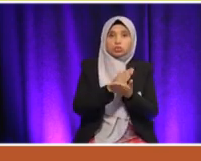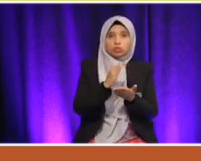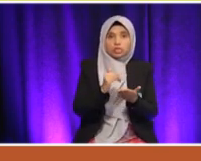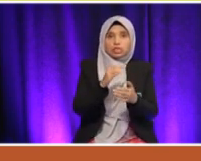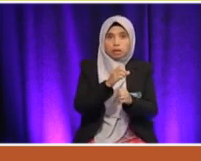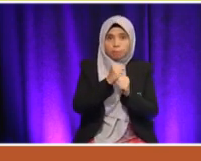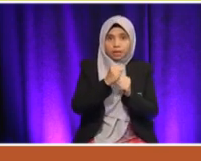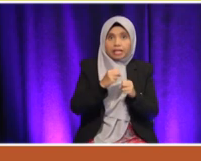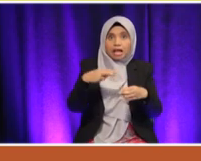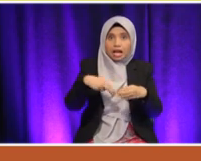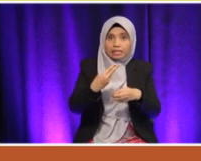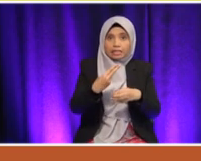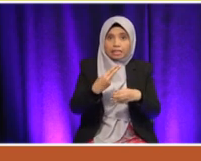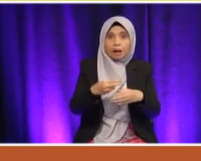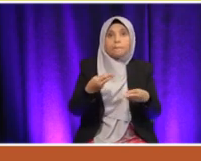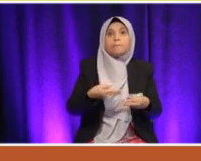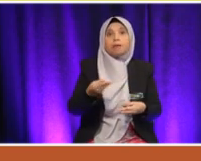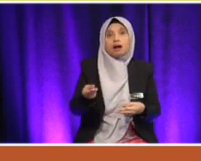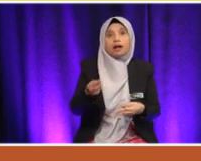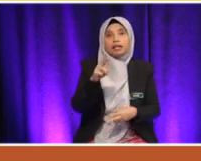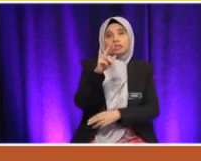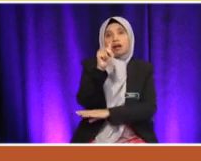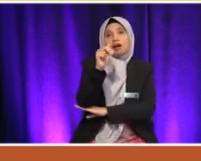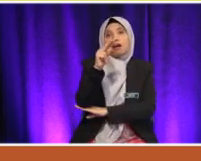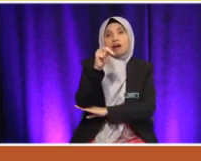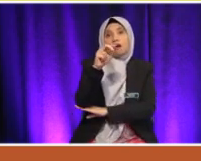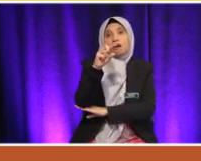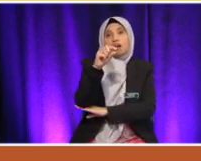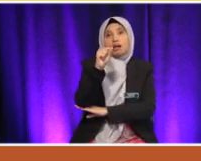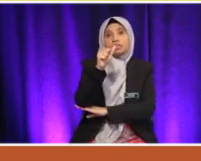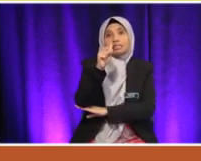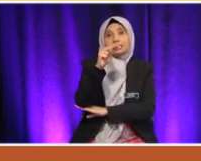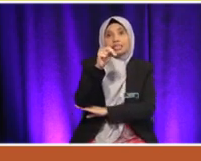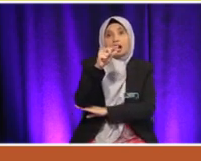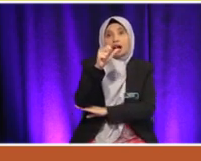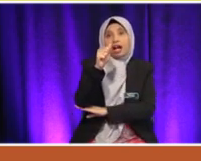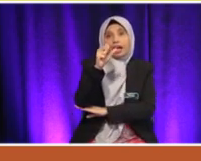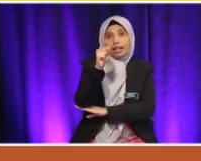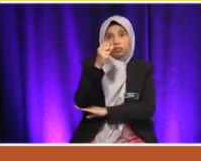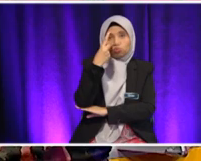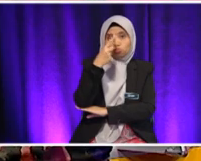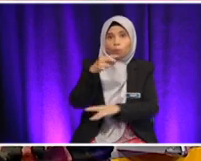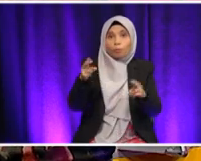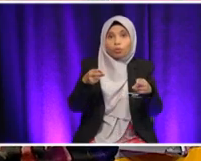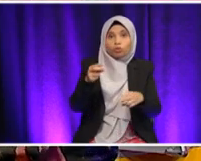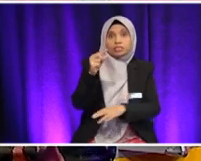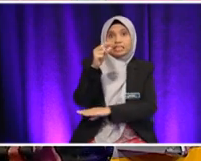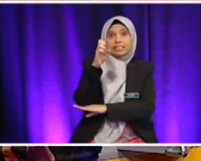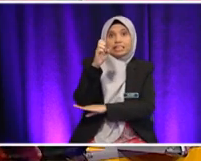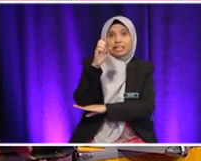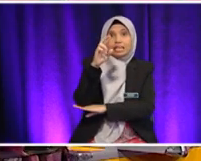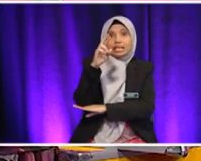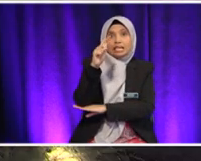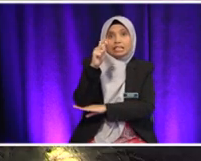menghasilkan bahan rangsangan dan lakaran peralatan adaptasi pengurusan jeritri oke